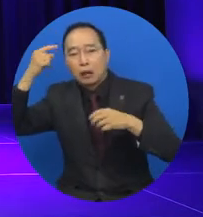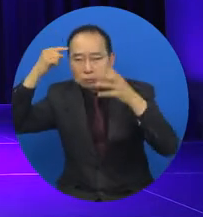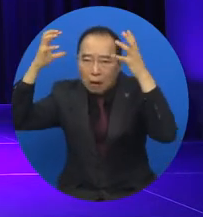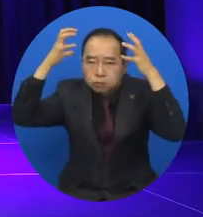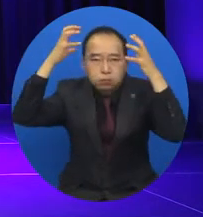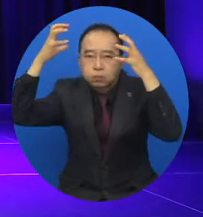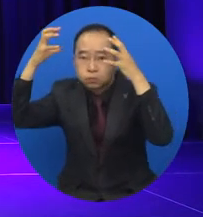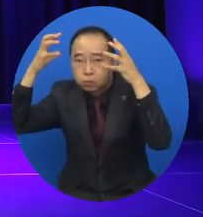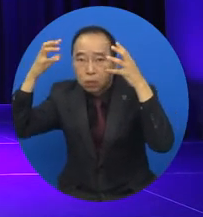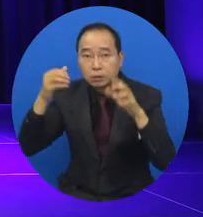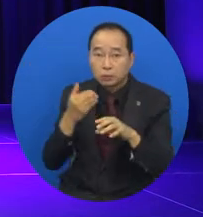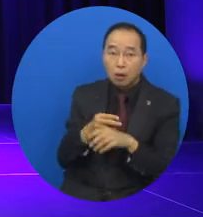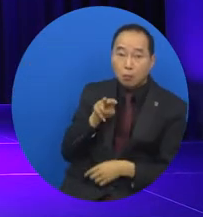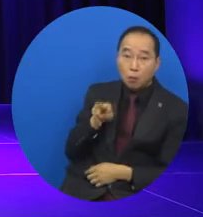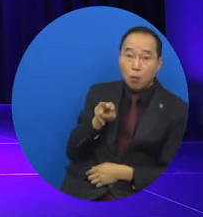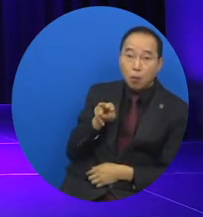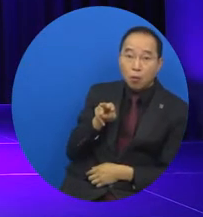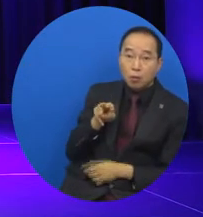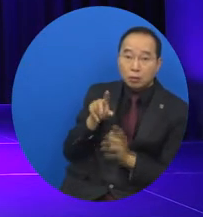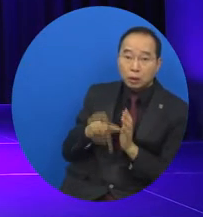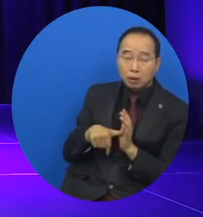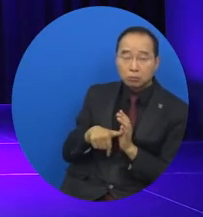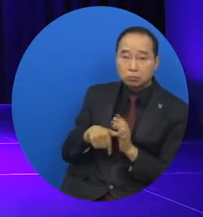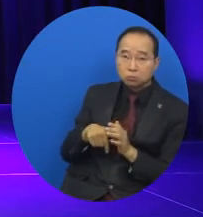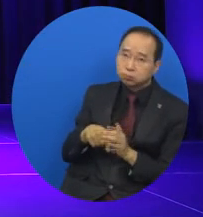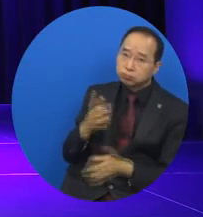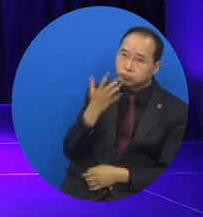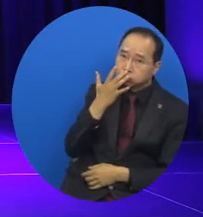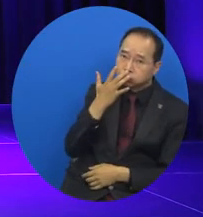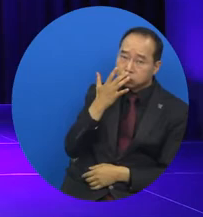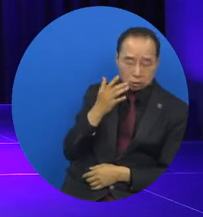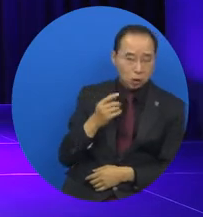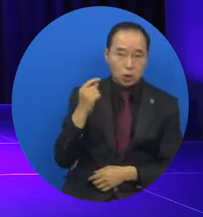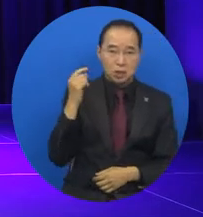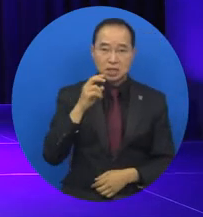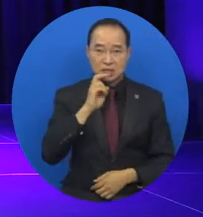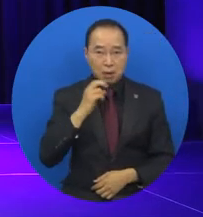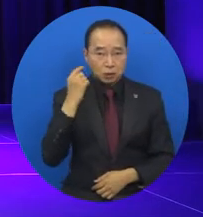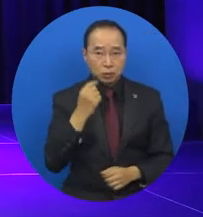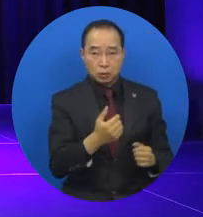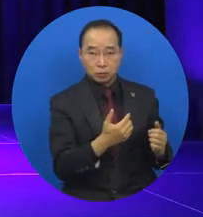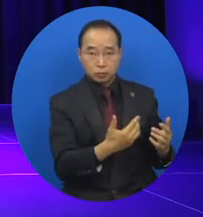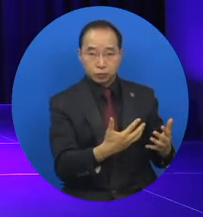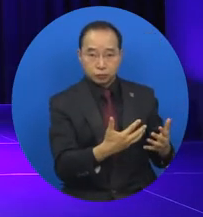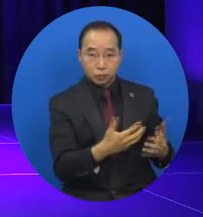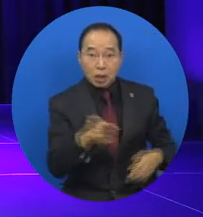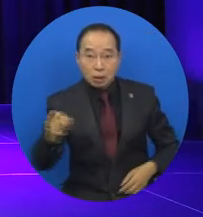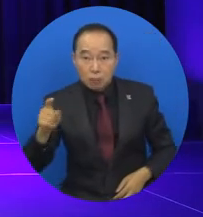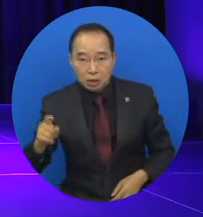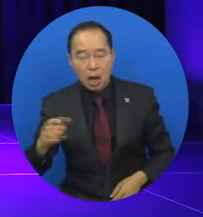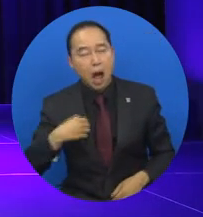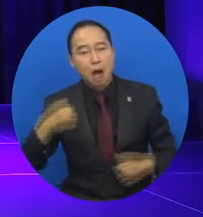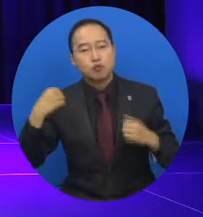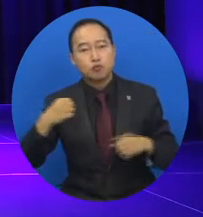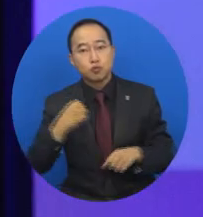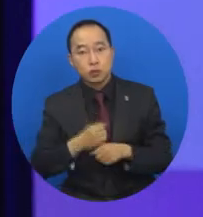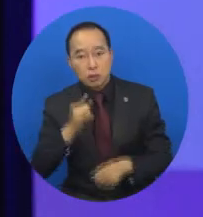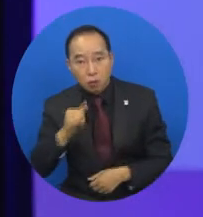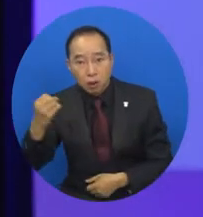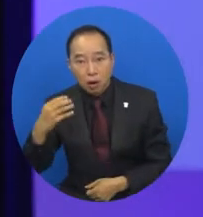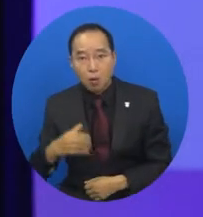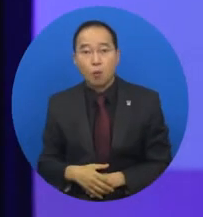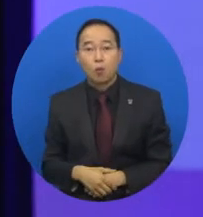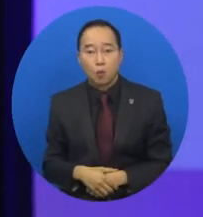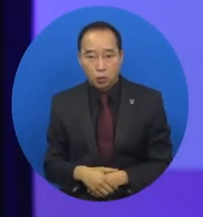추고 계셨던 거예요. 하지만 여기서 단서는 음악과는 연결이 된다는 거였죠. 그래서 이